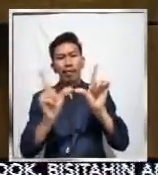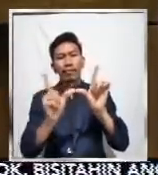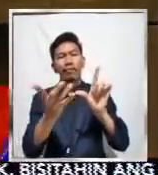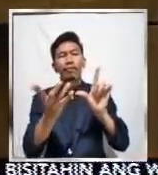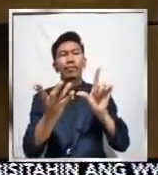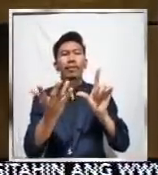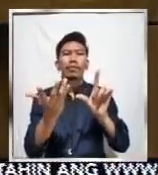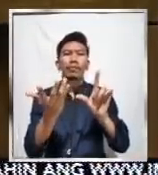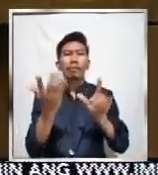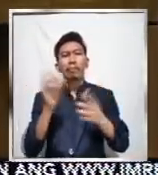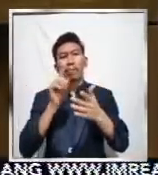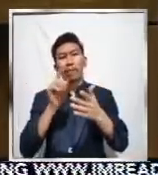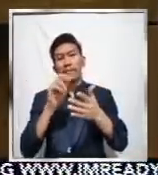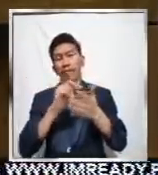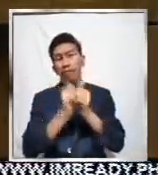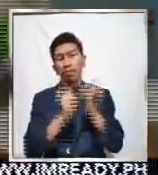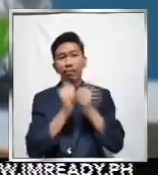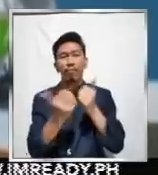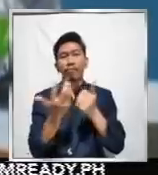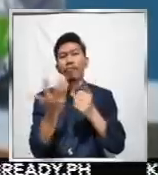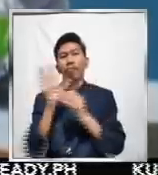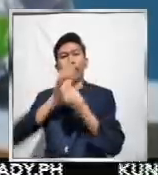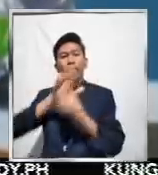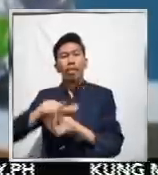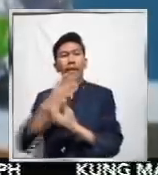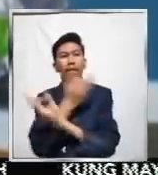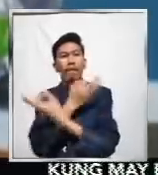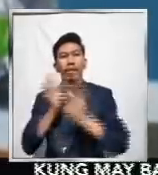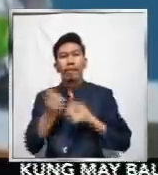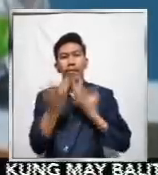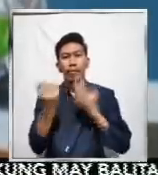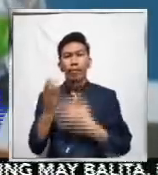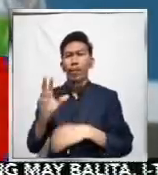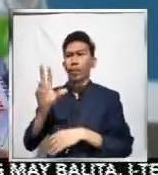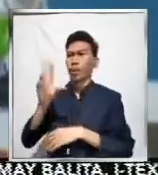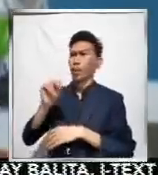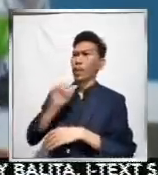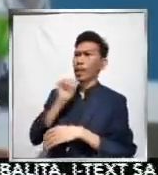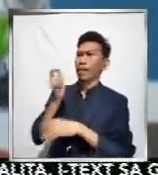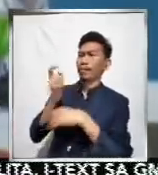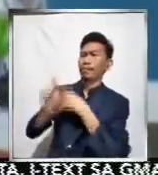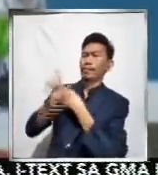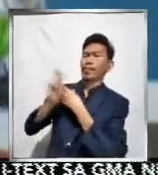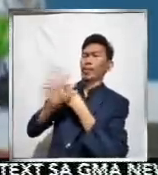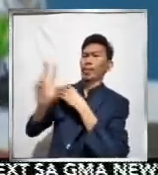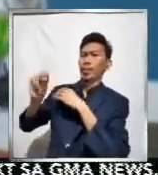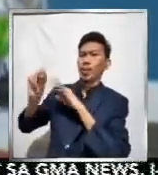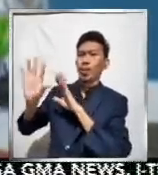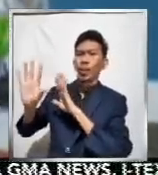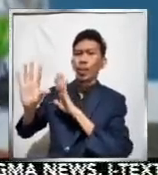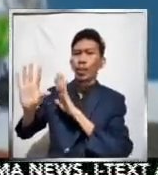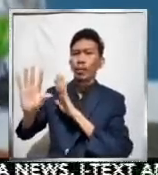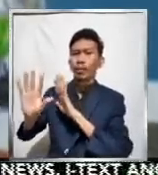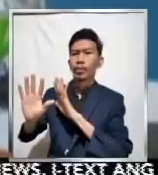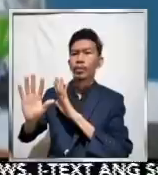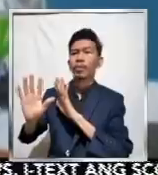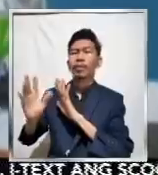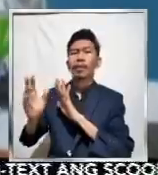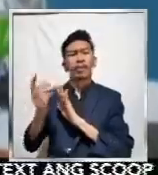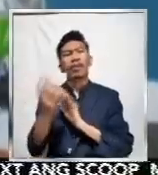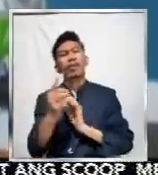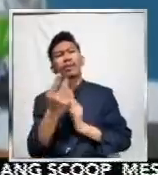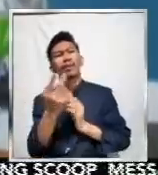nyo ron? Kasi naririnig ko na kagad. Sabihin natin, hindi tayo matuloy sa pagbibigay ng prangkisa, babanatan nyo